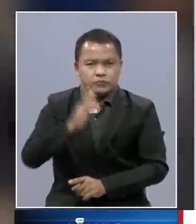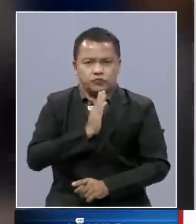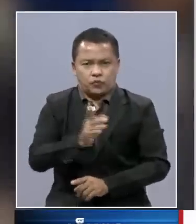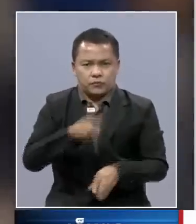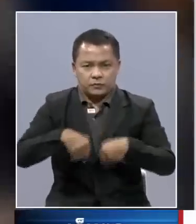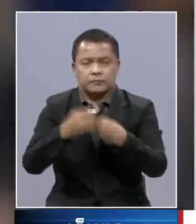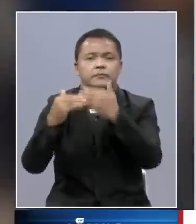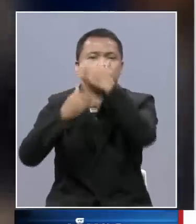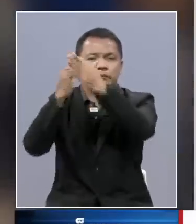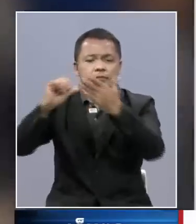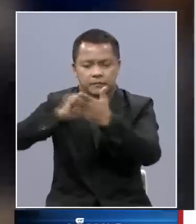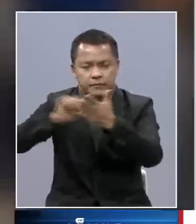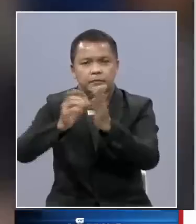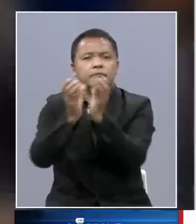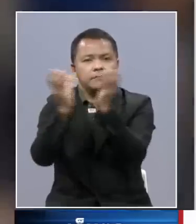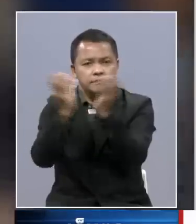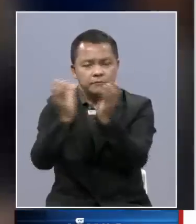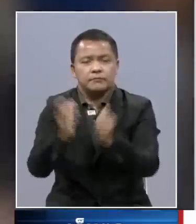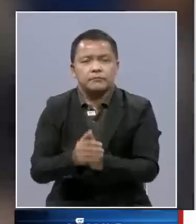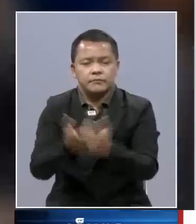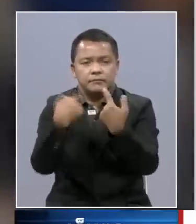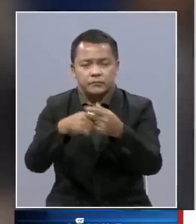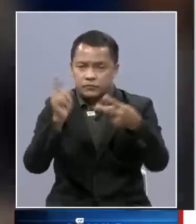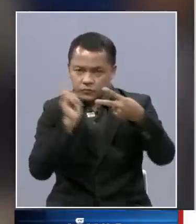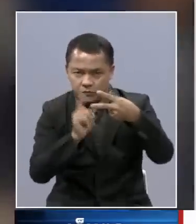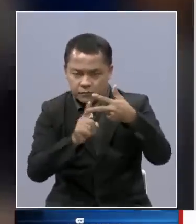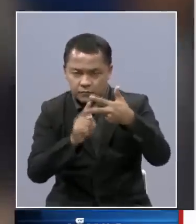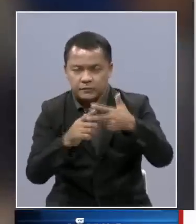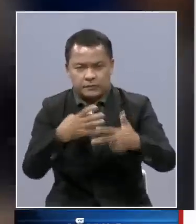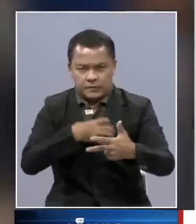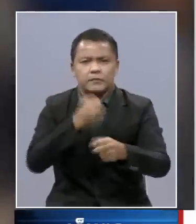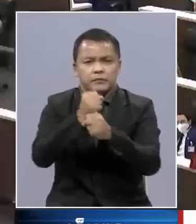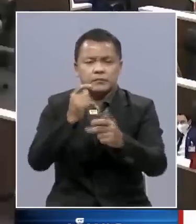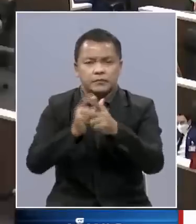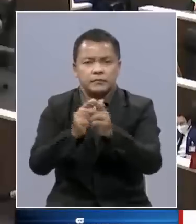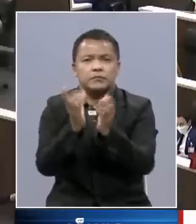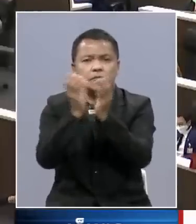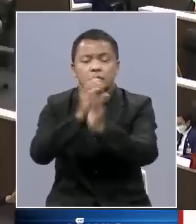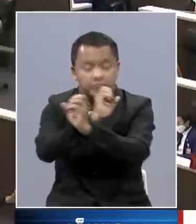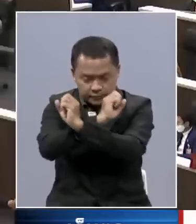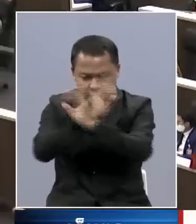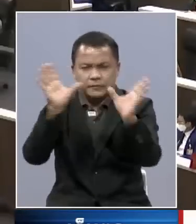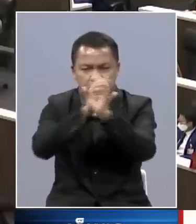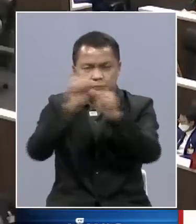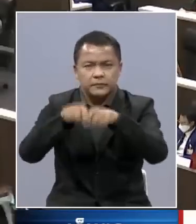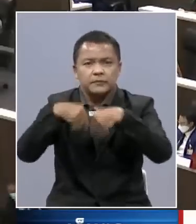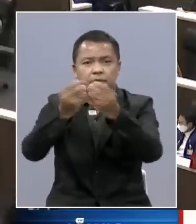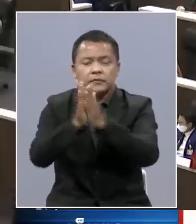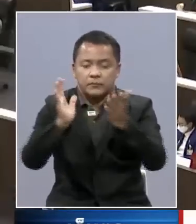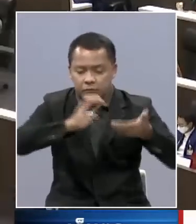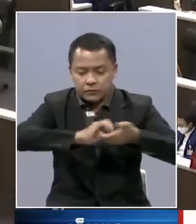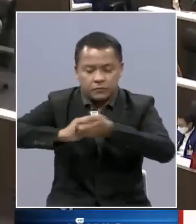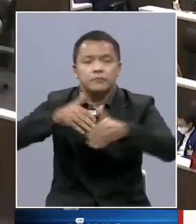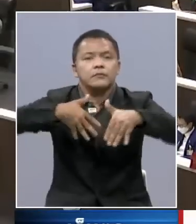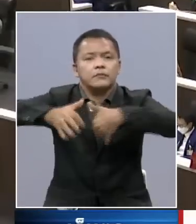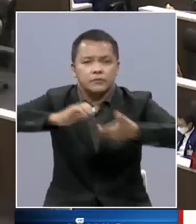ในการเดินหน้าเพื่อแก้ไขรัฐธรรมนูญและเรื่องสุดท้ายคืออยากทำรัฐสภาโปร่งใสและสร้างการมีส่วนร่วมของประ